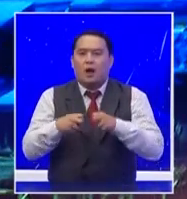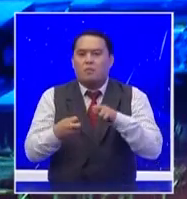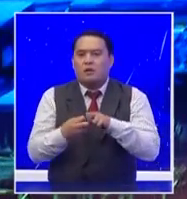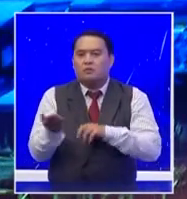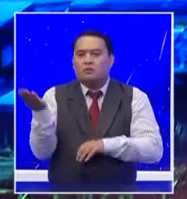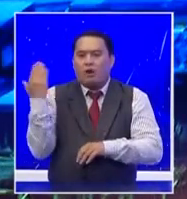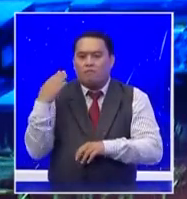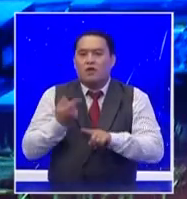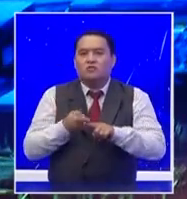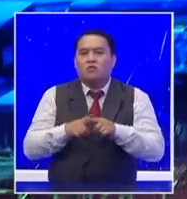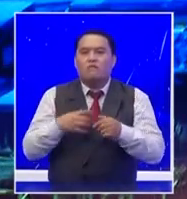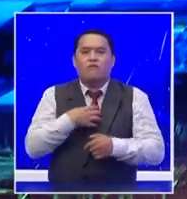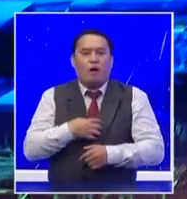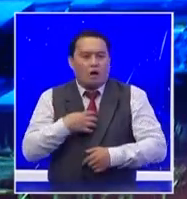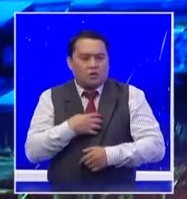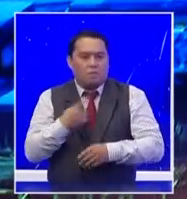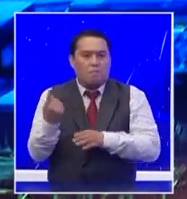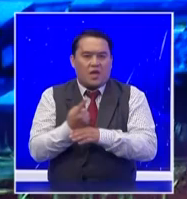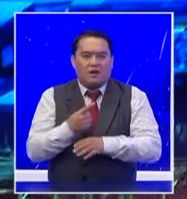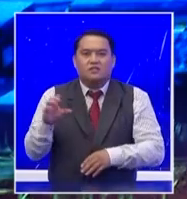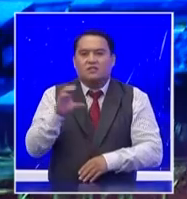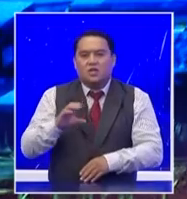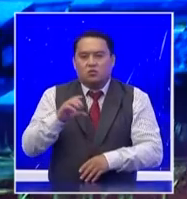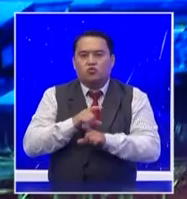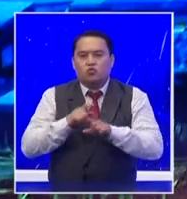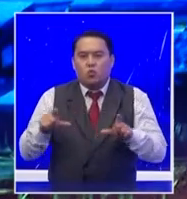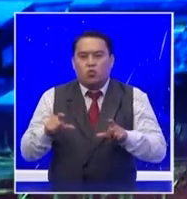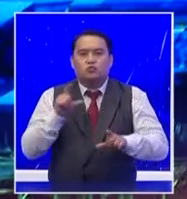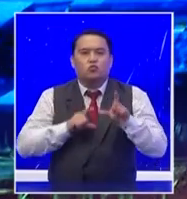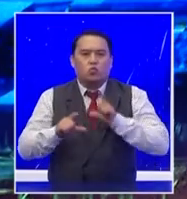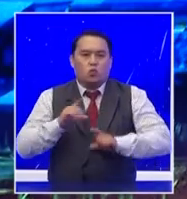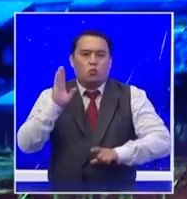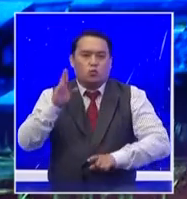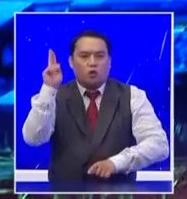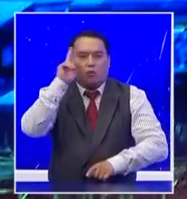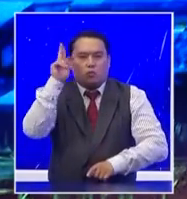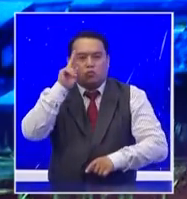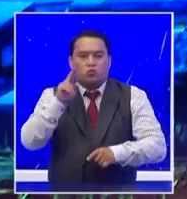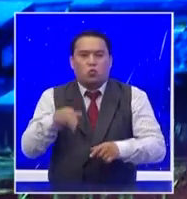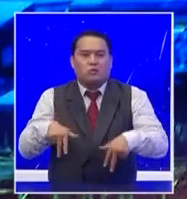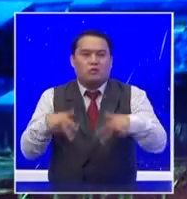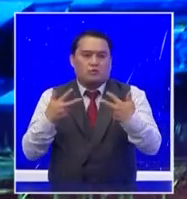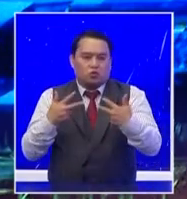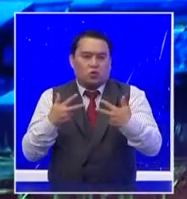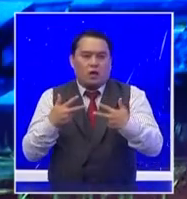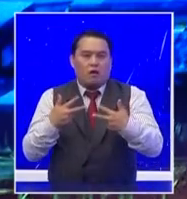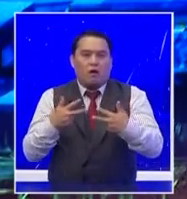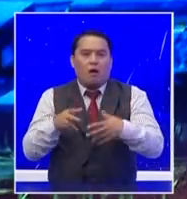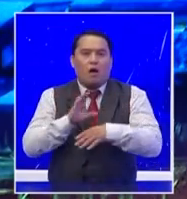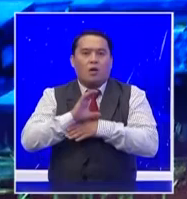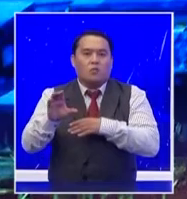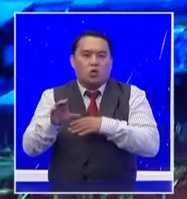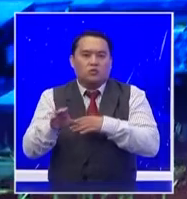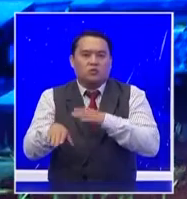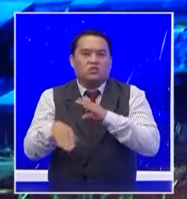давняя и сейчас как никогда актуальная, ведь с 1 сентября школьники и студенты будут обучаться дистанционно. Отправлять задания и